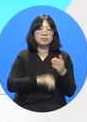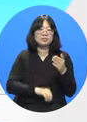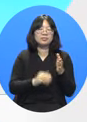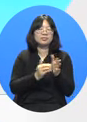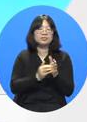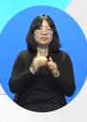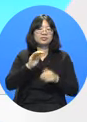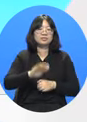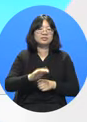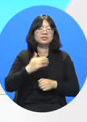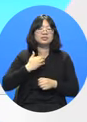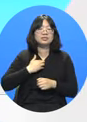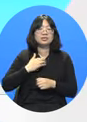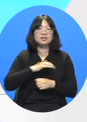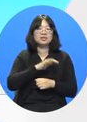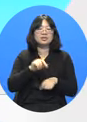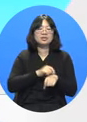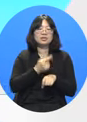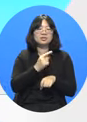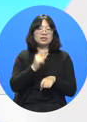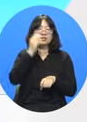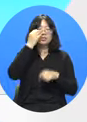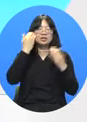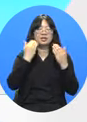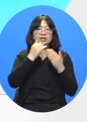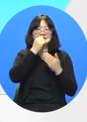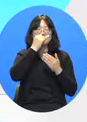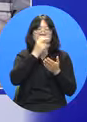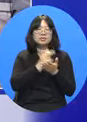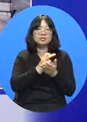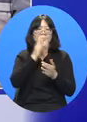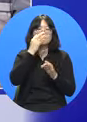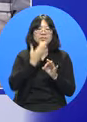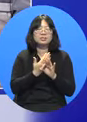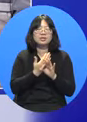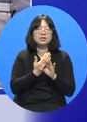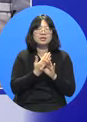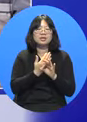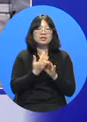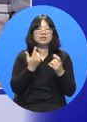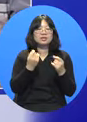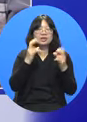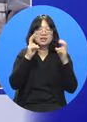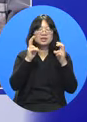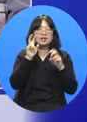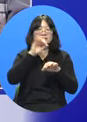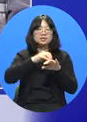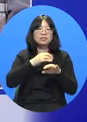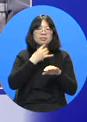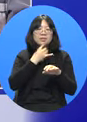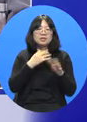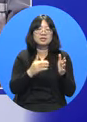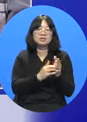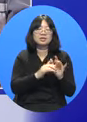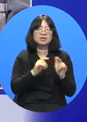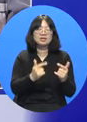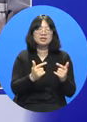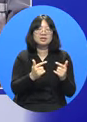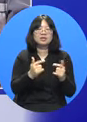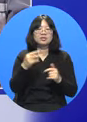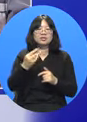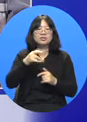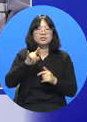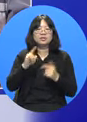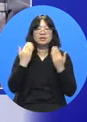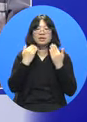하지만 저희가 그 특성화고 안에 있는 제도들을 보면 현장 실습만 있는 거는 아닙니다. 저희가 교육부랑 지금 같이 운영하고 있는 도제